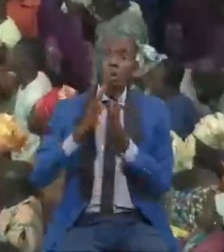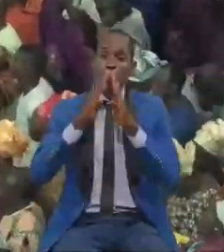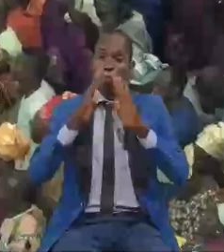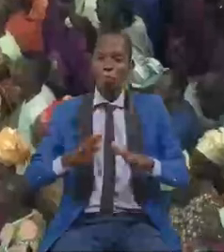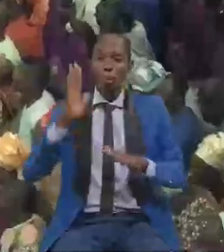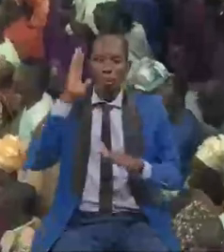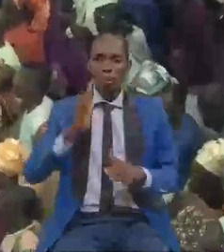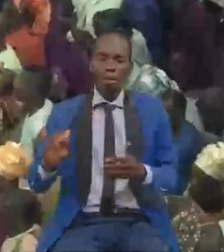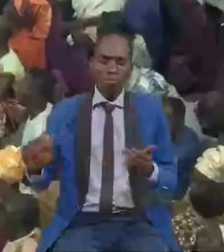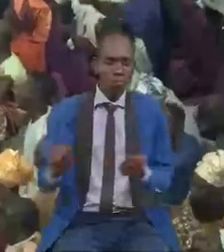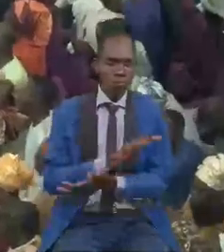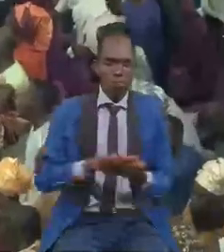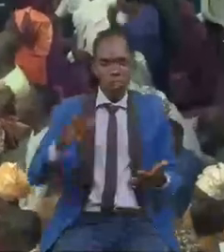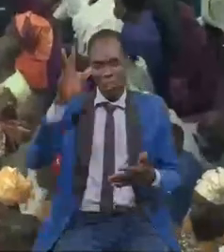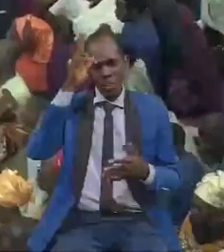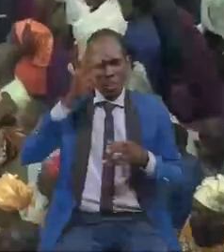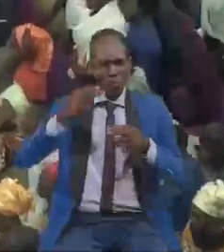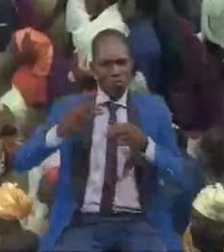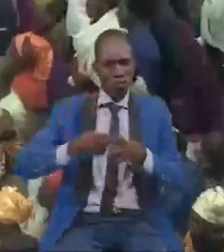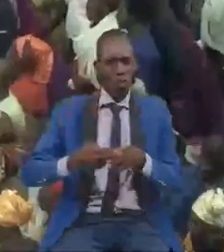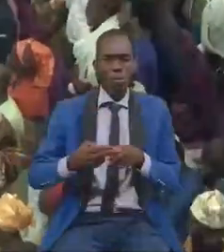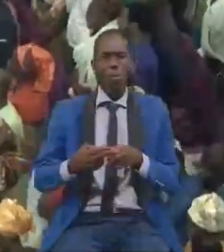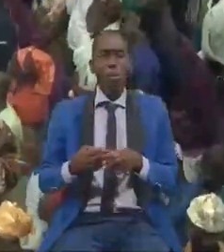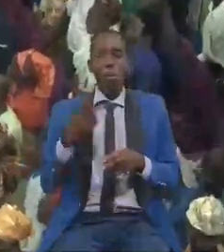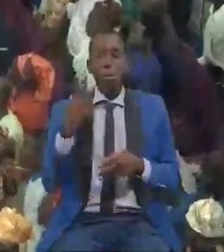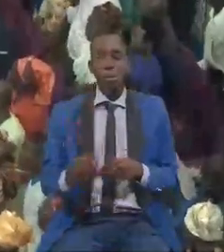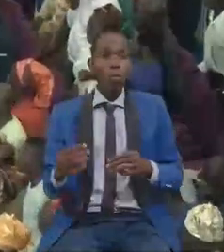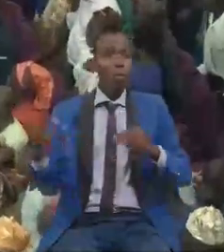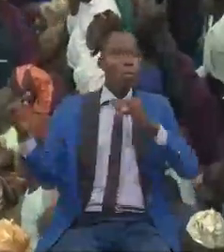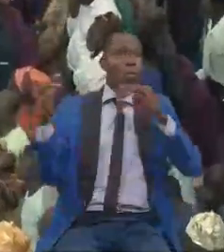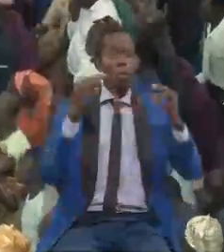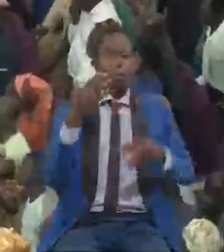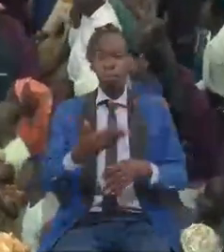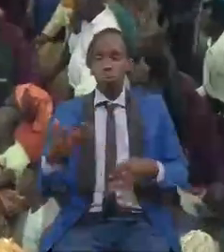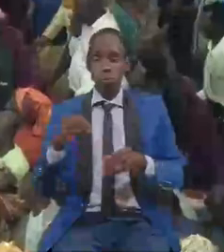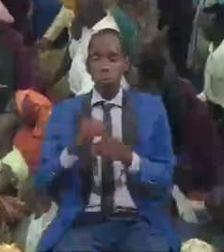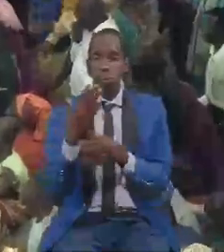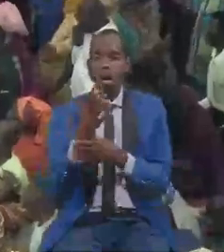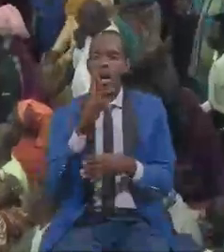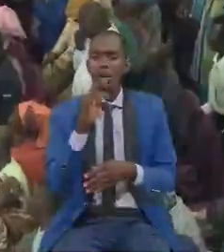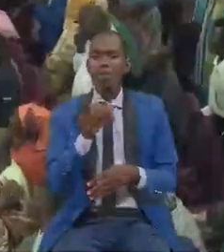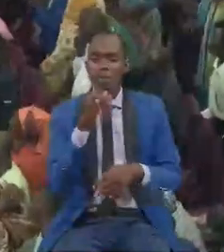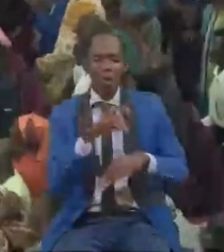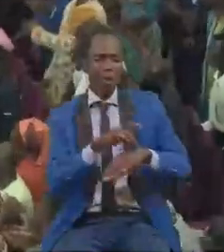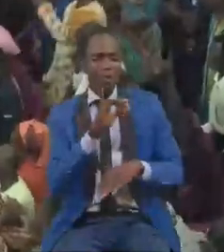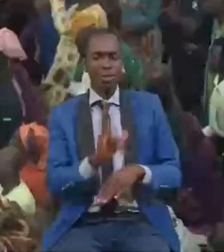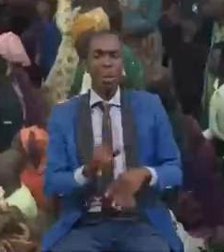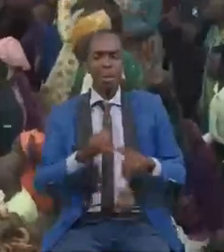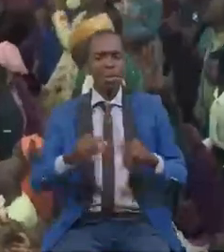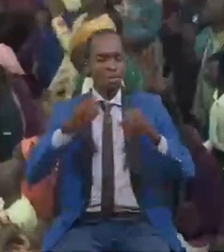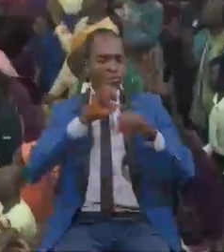pieds. Les âmes avec lesquelles nous combattons ne sont pas charnelles, mais très puissantes